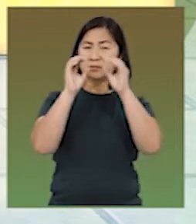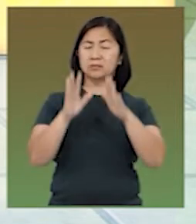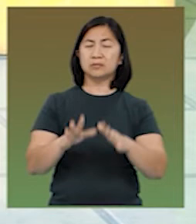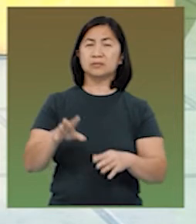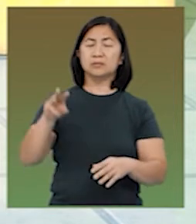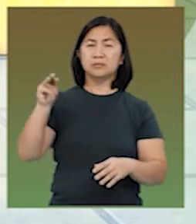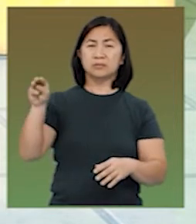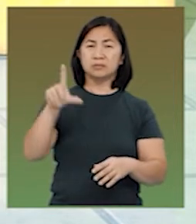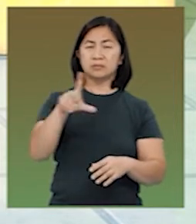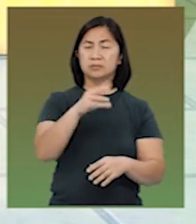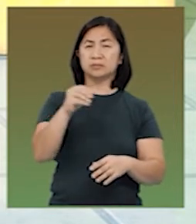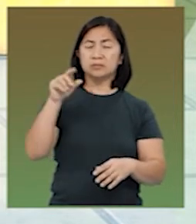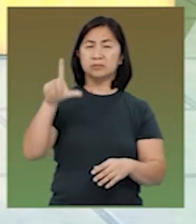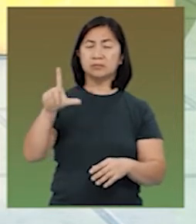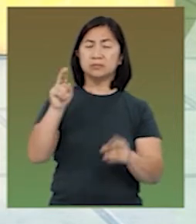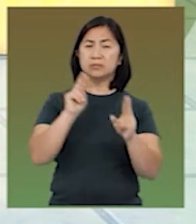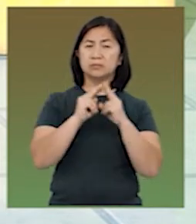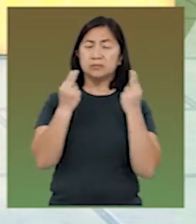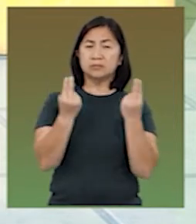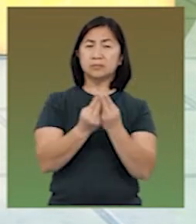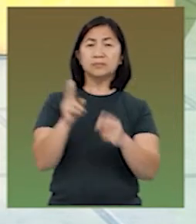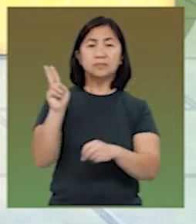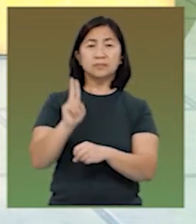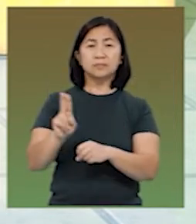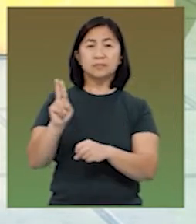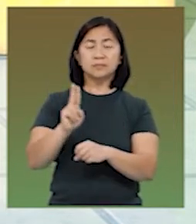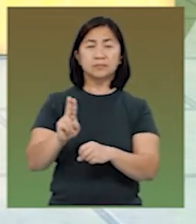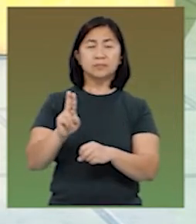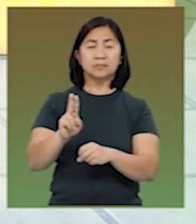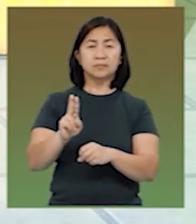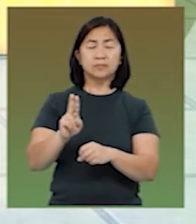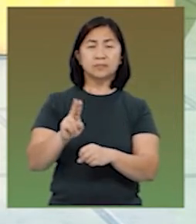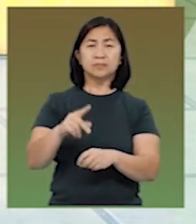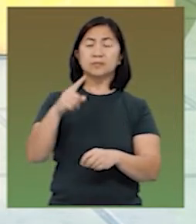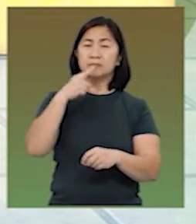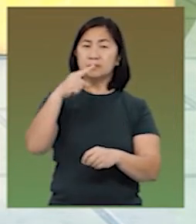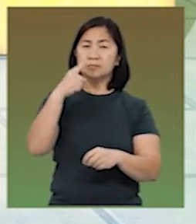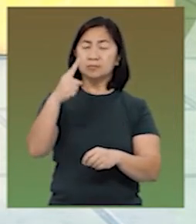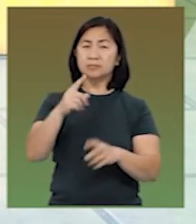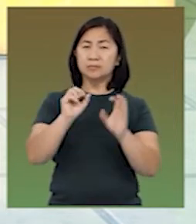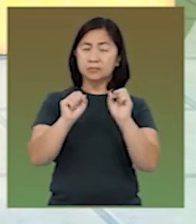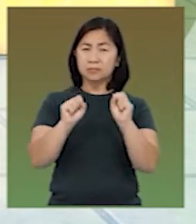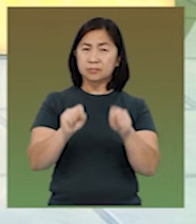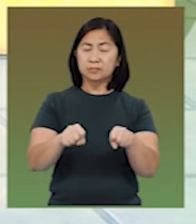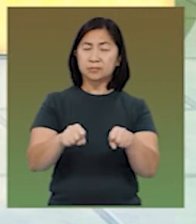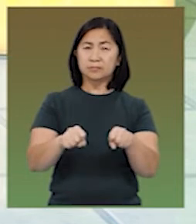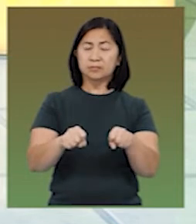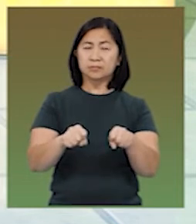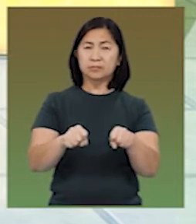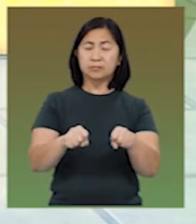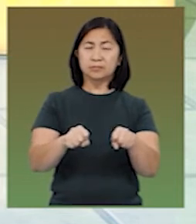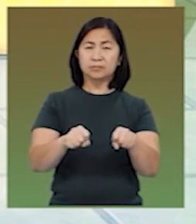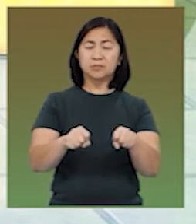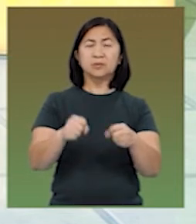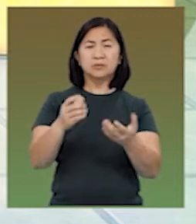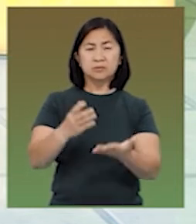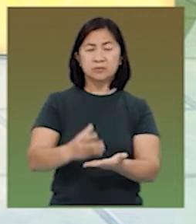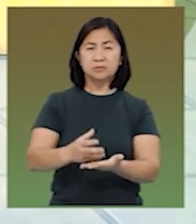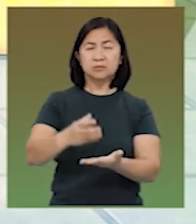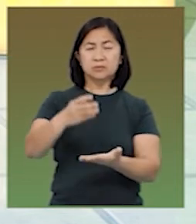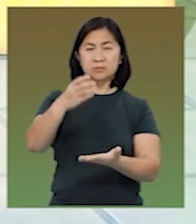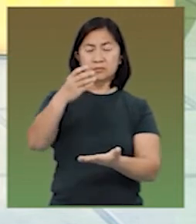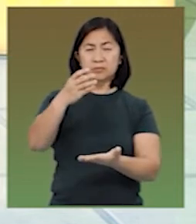teacher, milliliter at liter ang mga units na ginagamit sa pagtukoy sa capacity ng